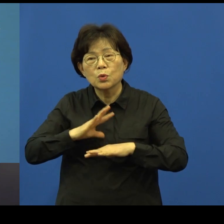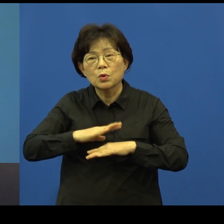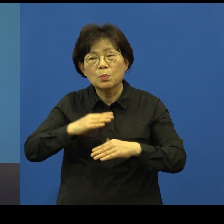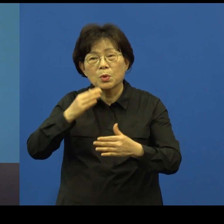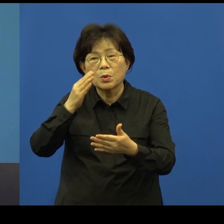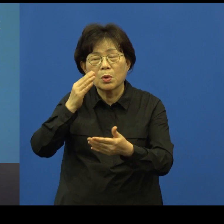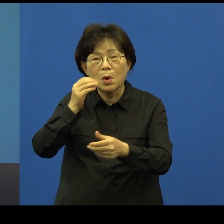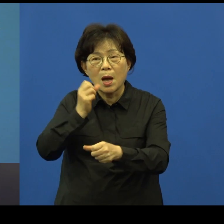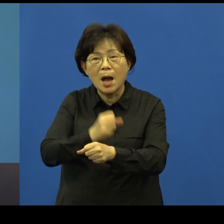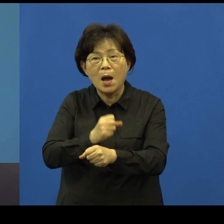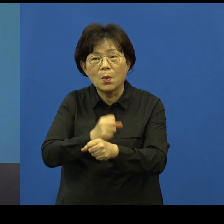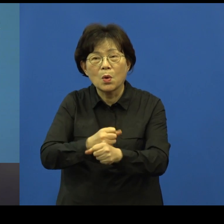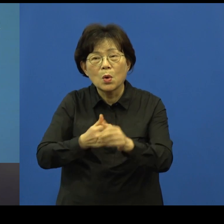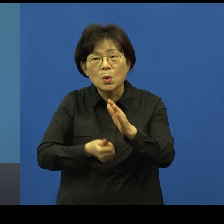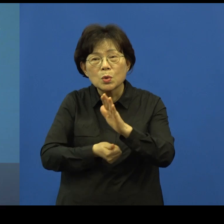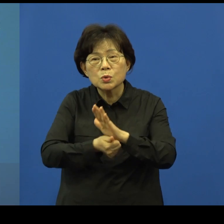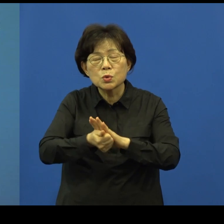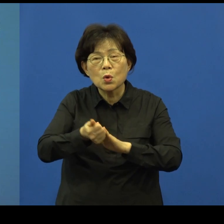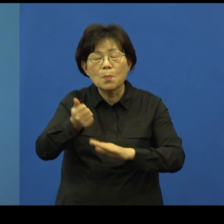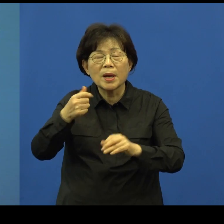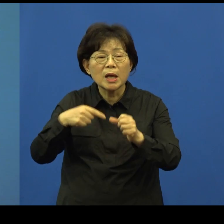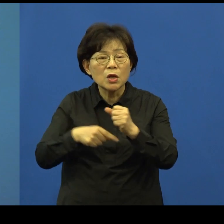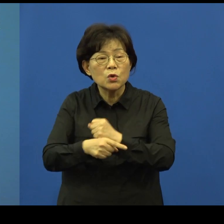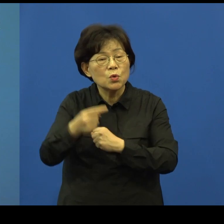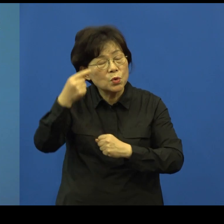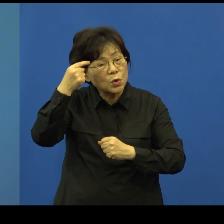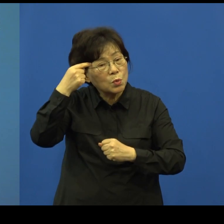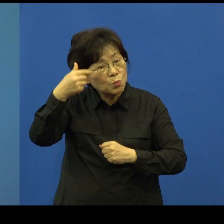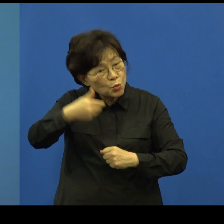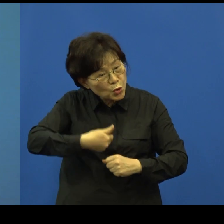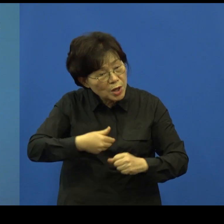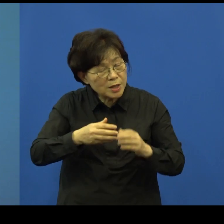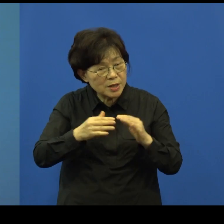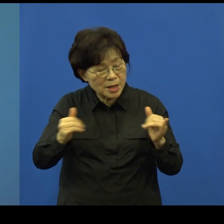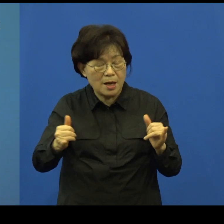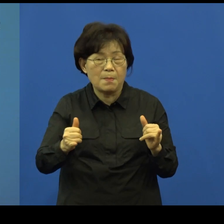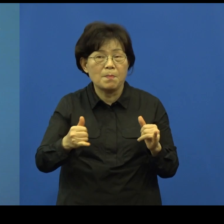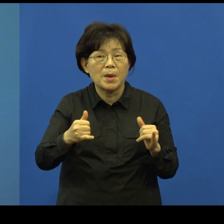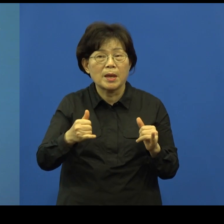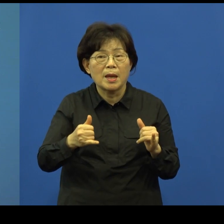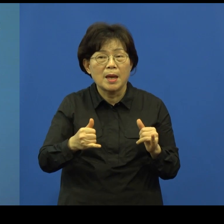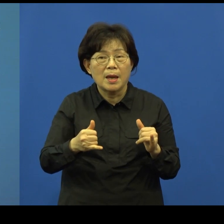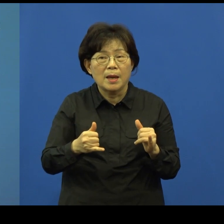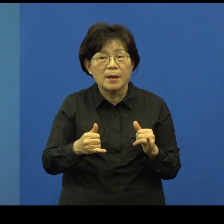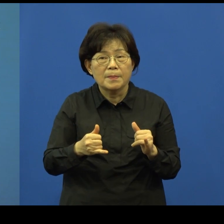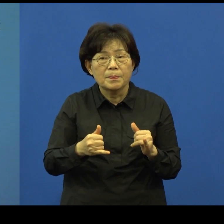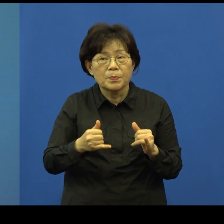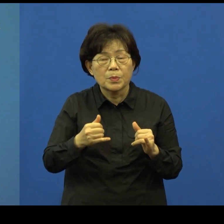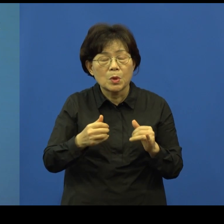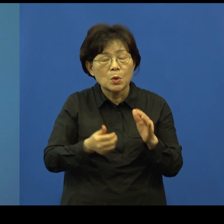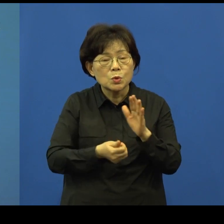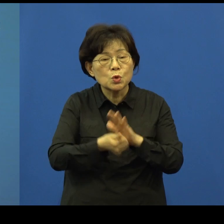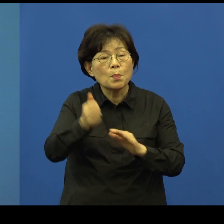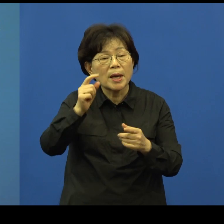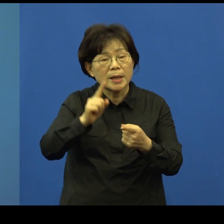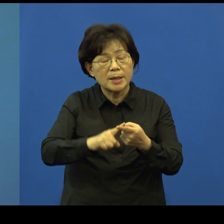소망의 이유를 묻는 자에게. 그죠? 세상에 소망이 없잖아요. 소망을 말하는 데가